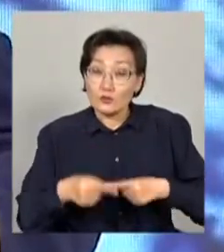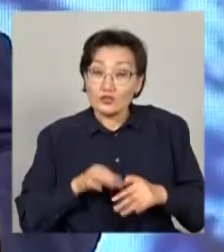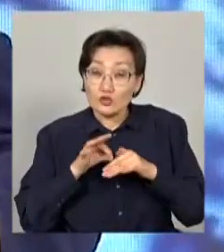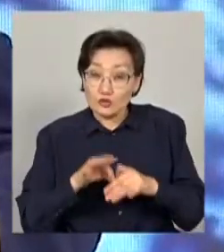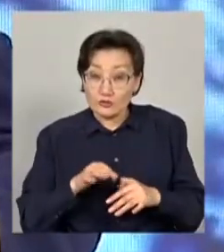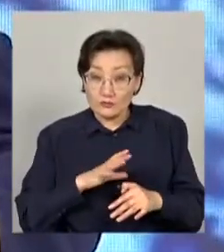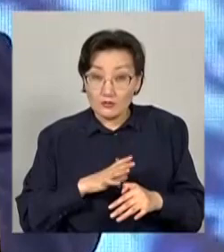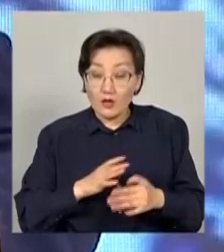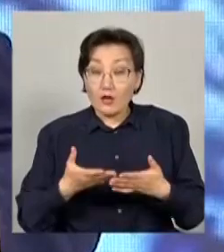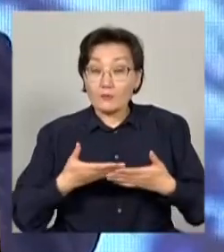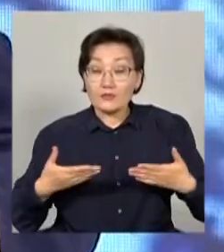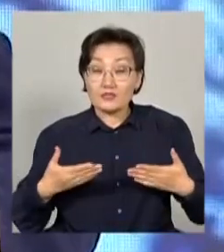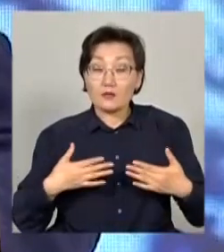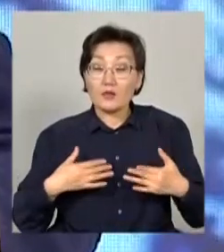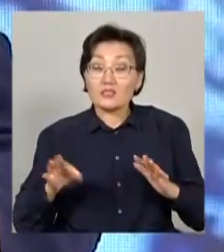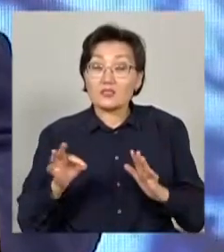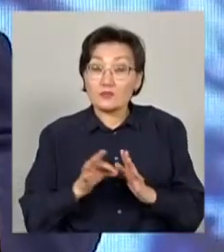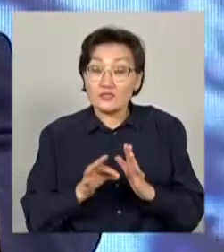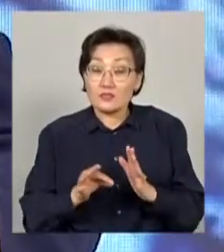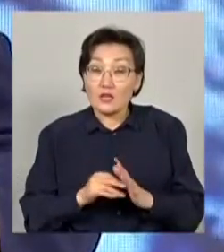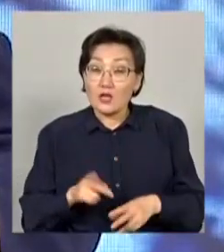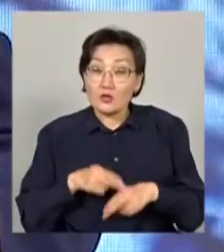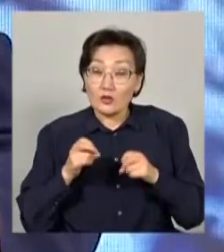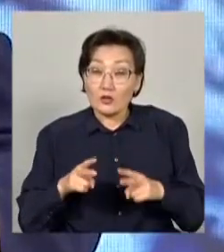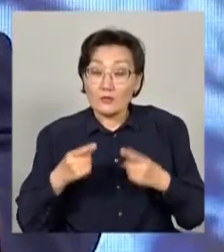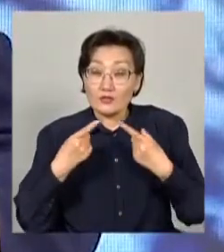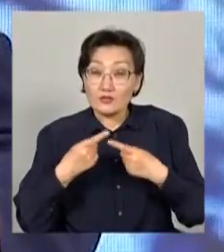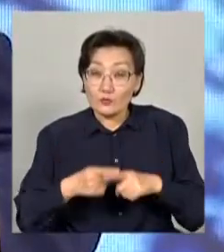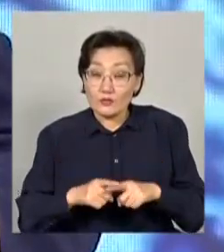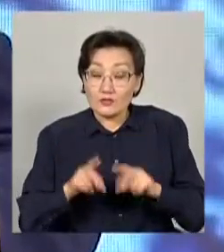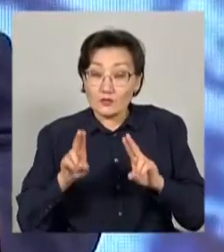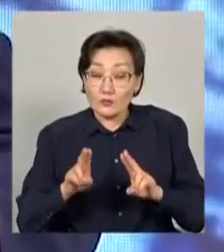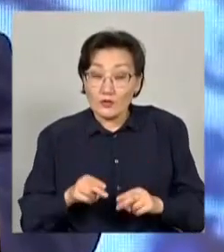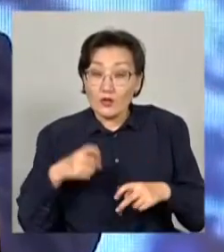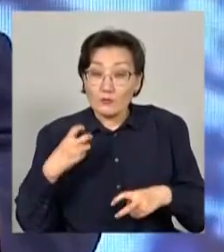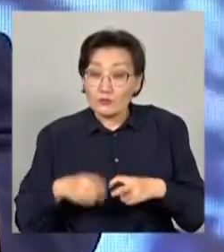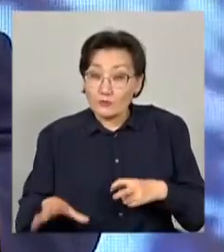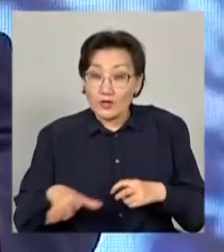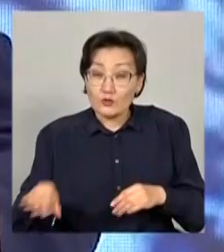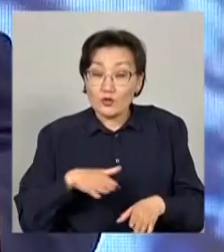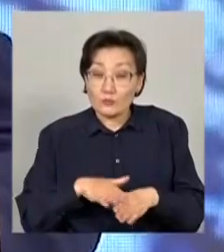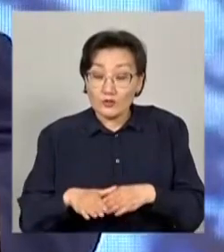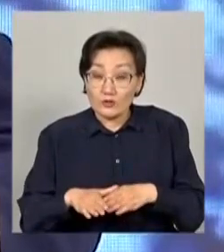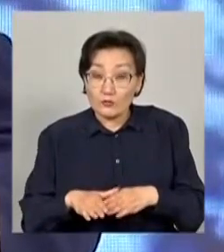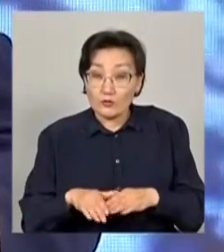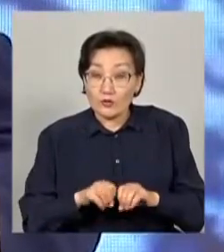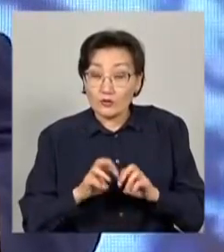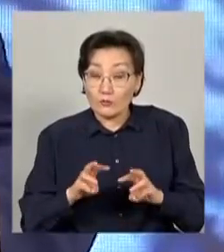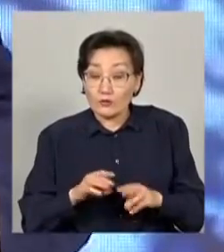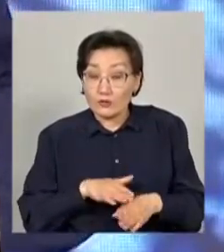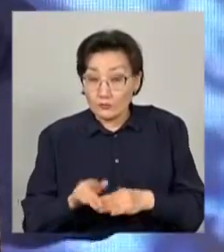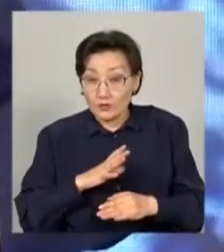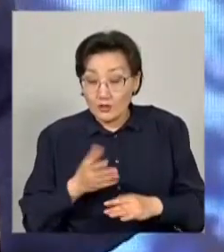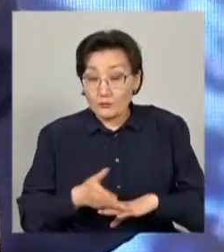жүргізді. Біздің алдымызға қойылған міндеттер қауіпсіздік техникаларын бұзбай толық көлемде орындалды. Біздің